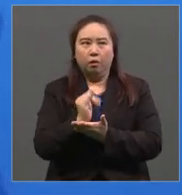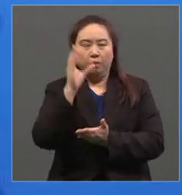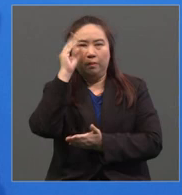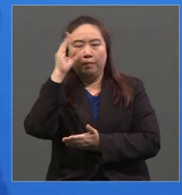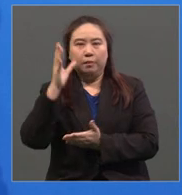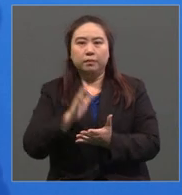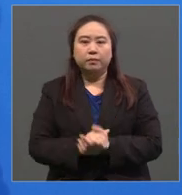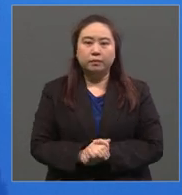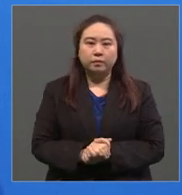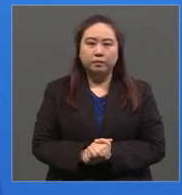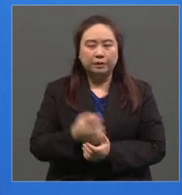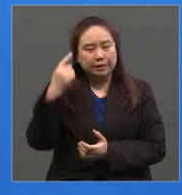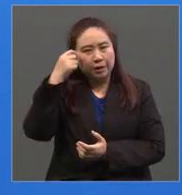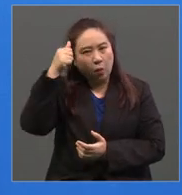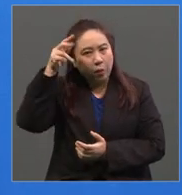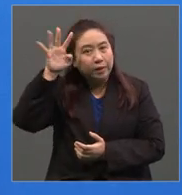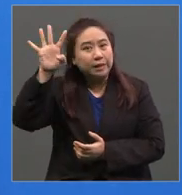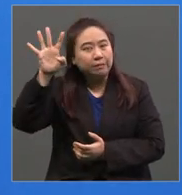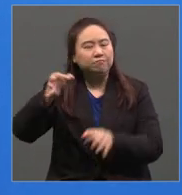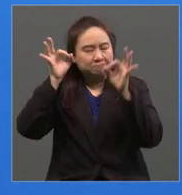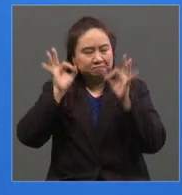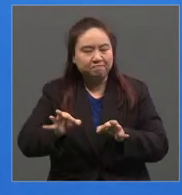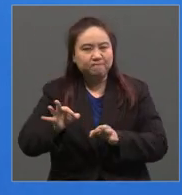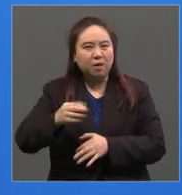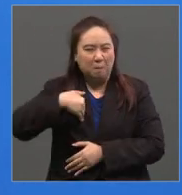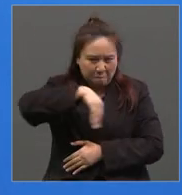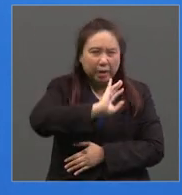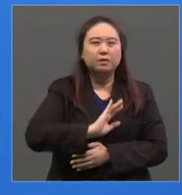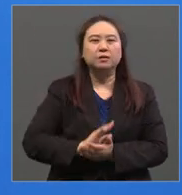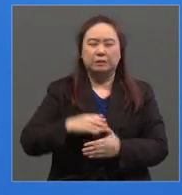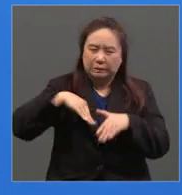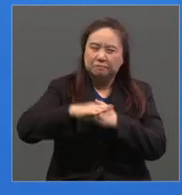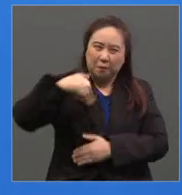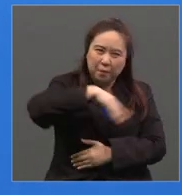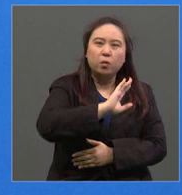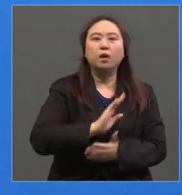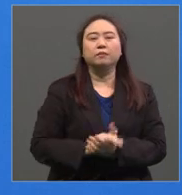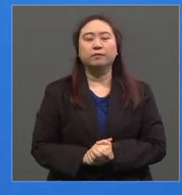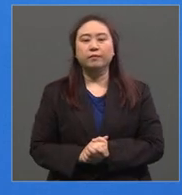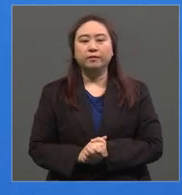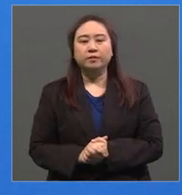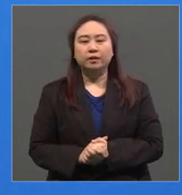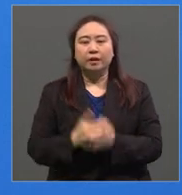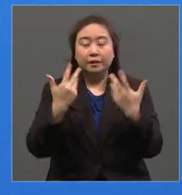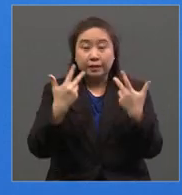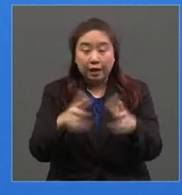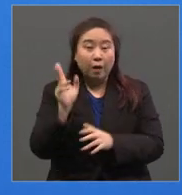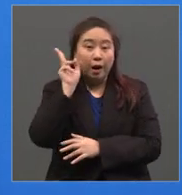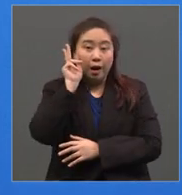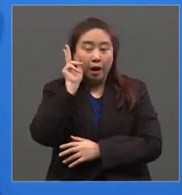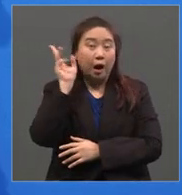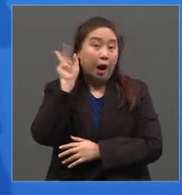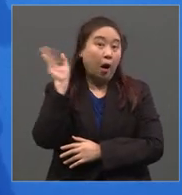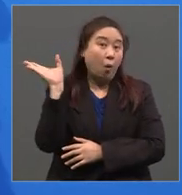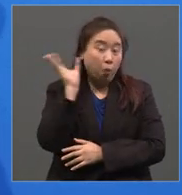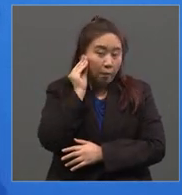ก็ตัดสินใจวันที่4เดินออกจากพื้นที่นะฮะ move ออกไปแล้วก็เราถึงได้รู้ว่าในพื้นที่ประสบ